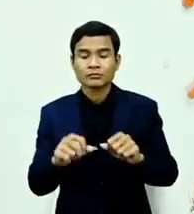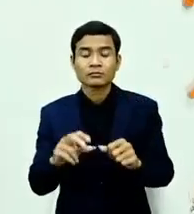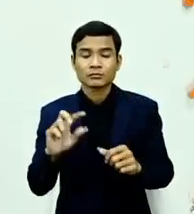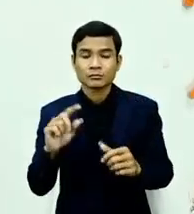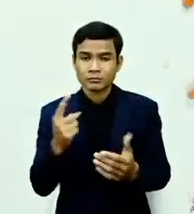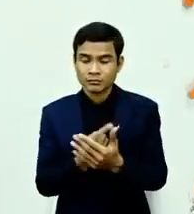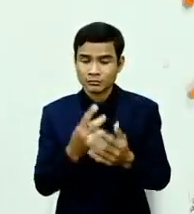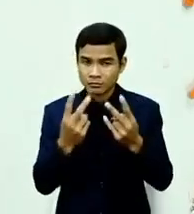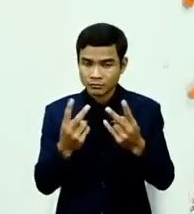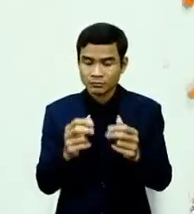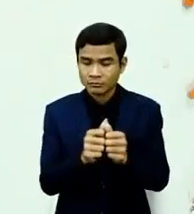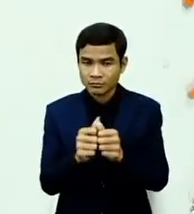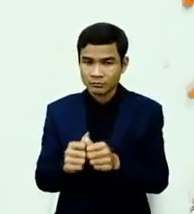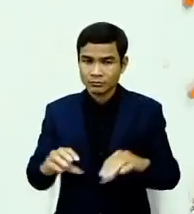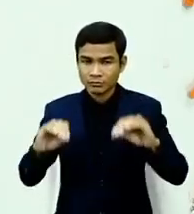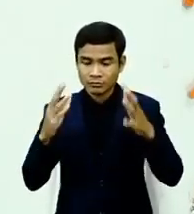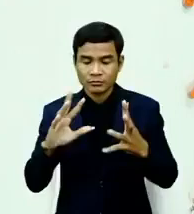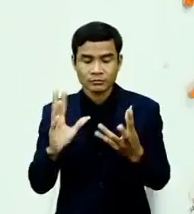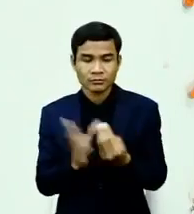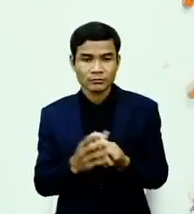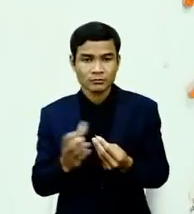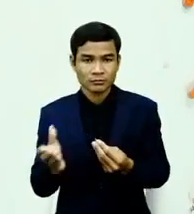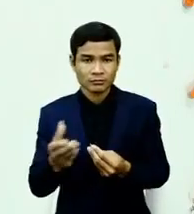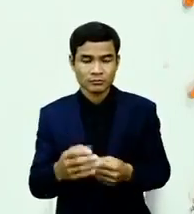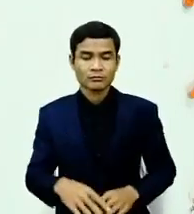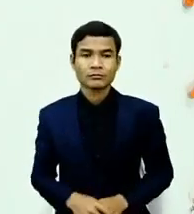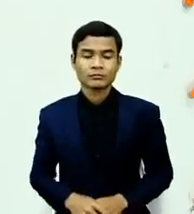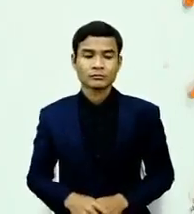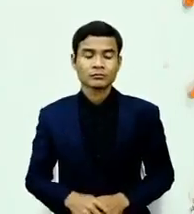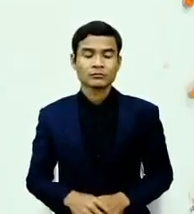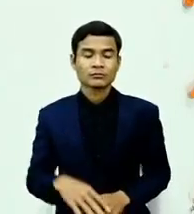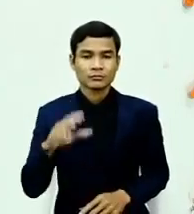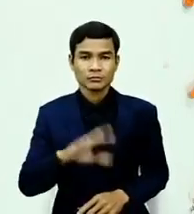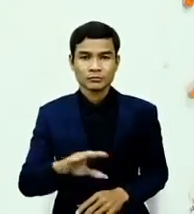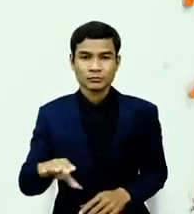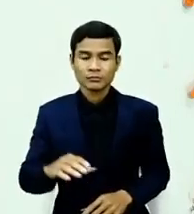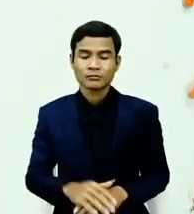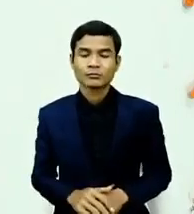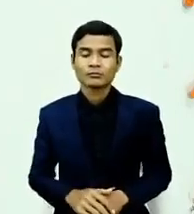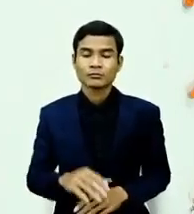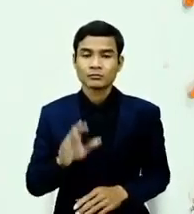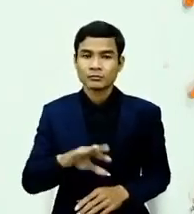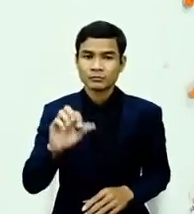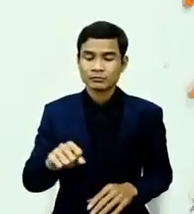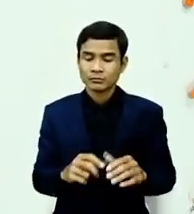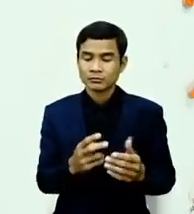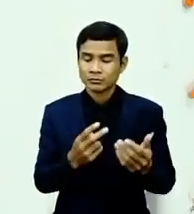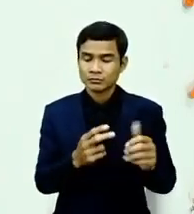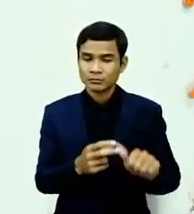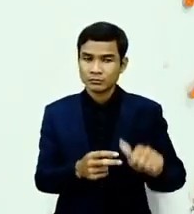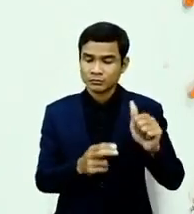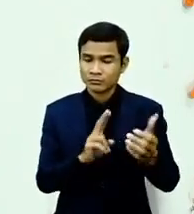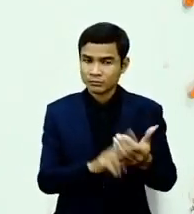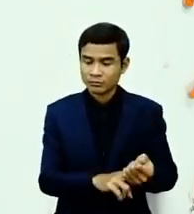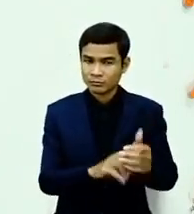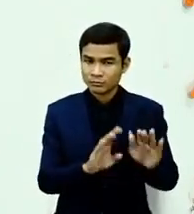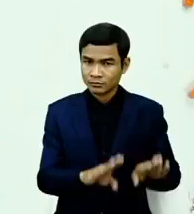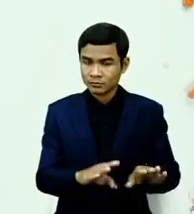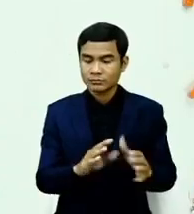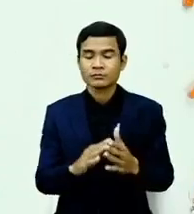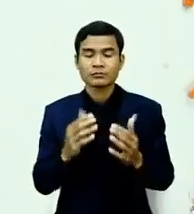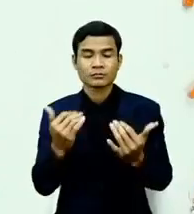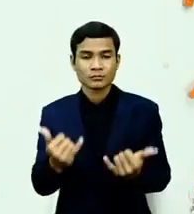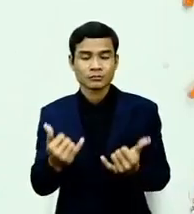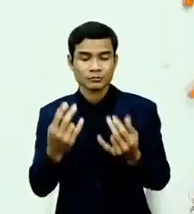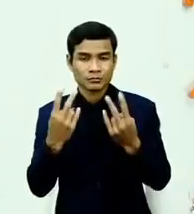លរួមទៀងទាត់ជាមួយអ្នកគ្រូទាំងអស់គ្នាណាចាអញ្ចឹងកូនចាកូនអាចដាក់ក្តារឈ្នួលចុះបន្តិចទៅចាហើយកូ